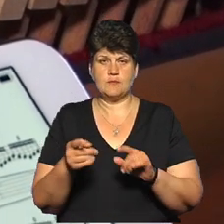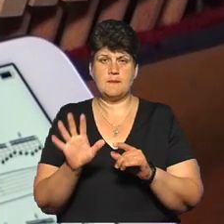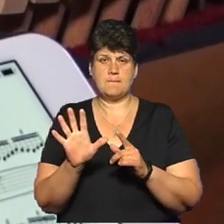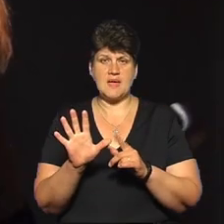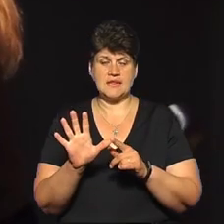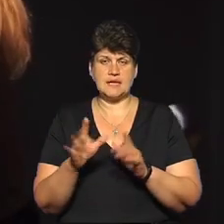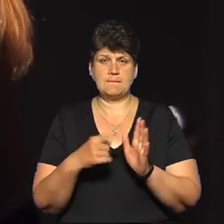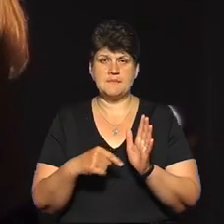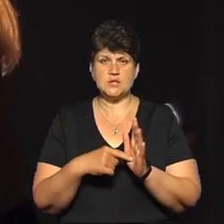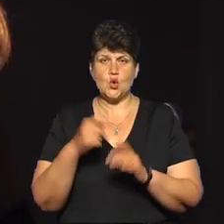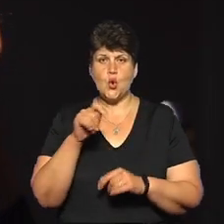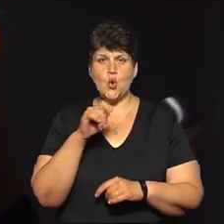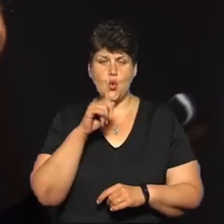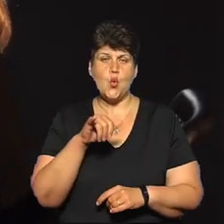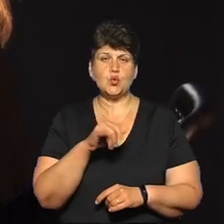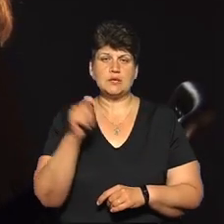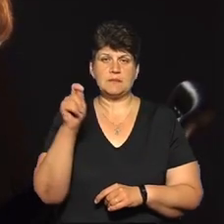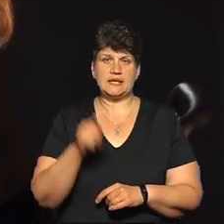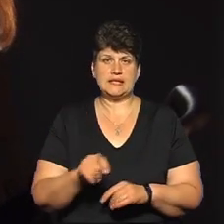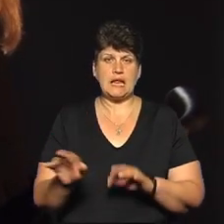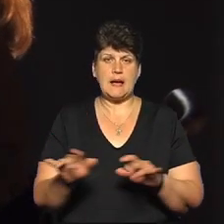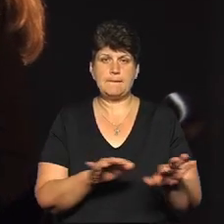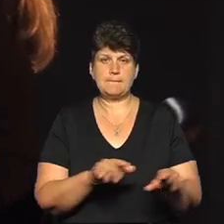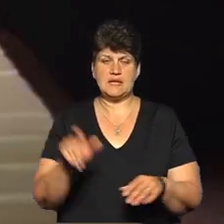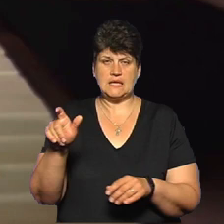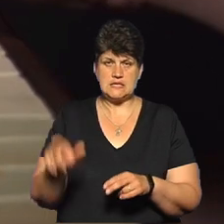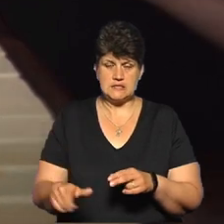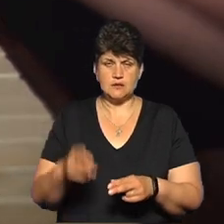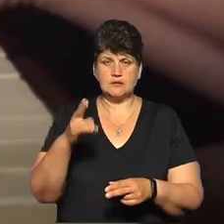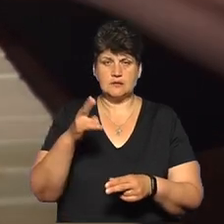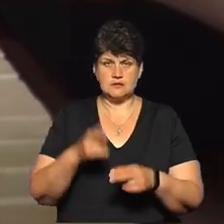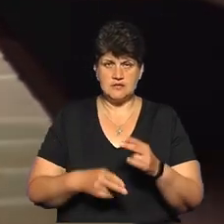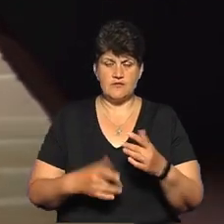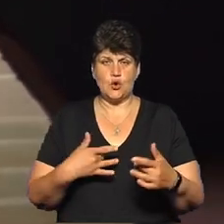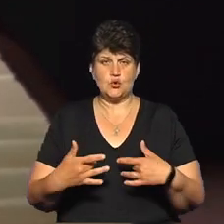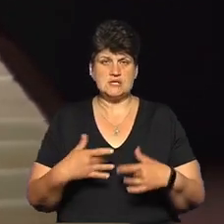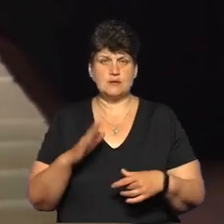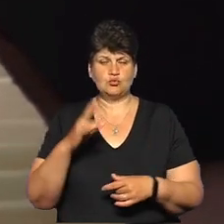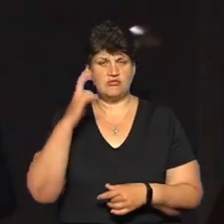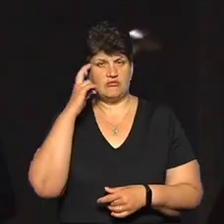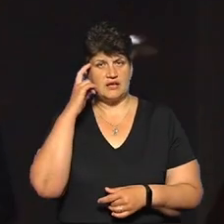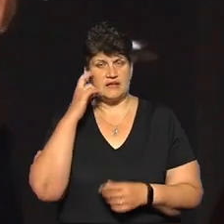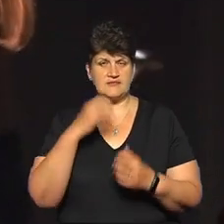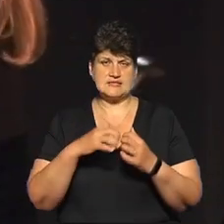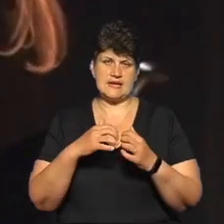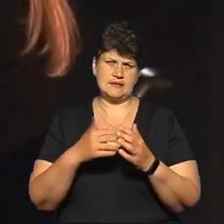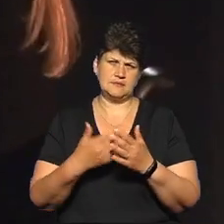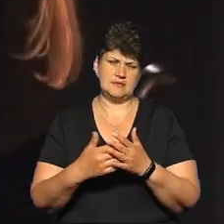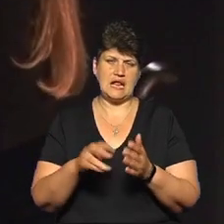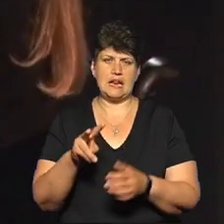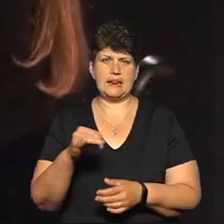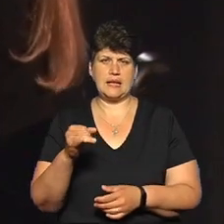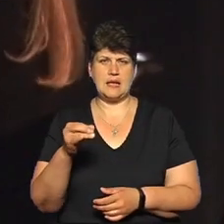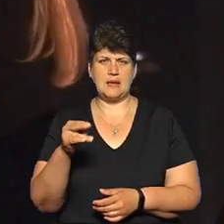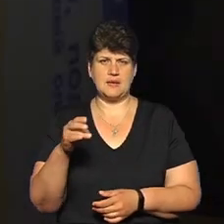приїхала піаністка. Заключний концерт благодійного туру Олена планує зіграти в Києві в середині липня. Тарас Бурак, Андрій